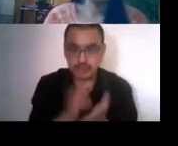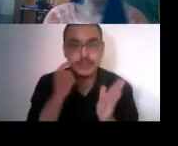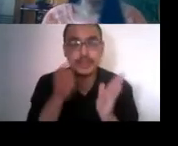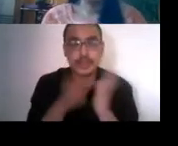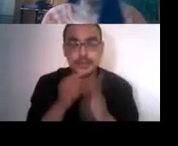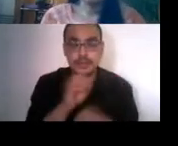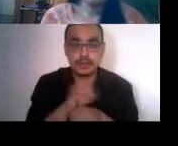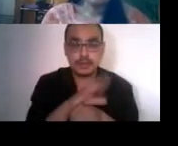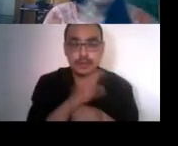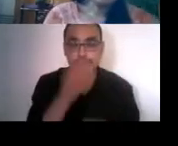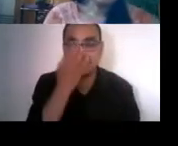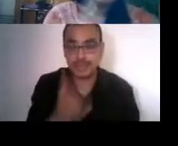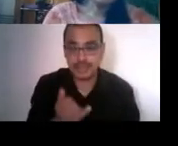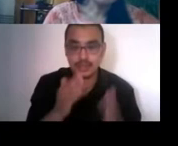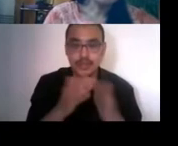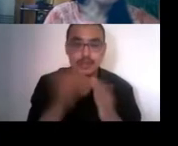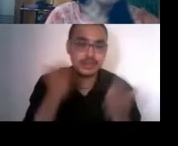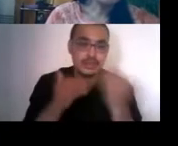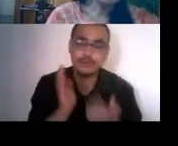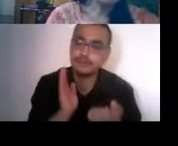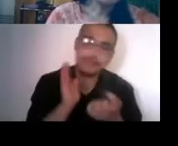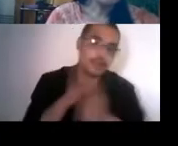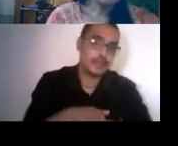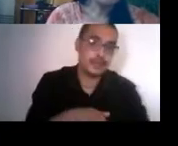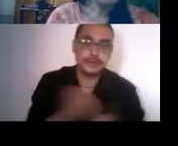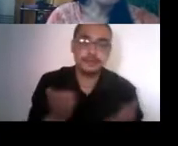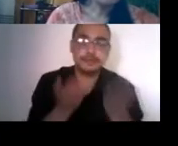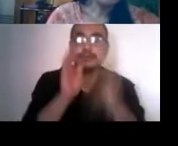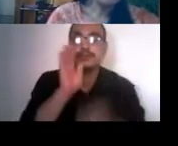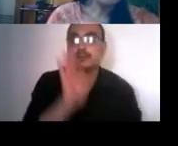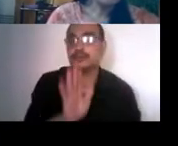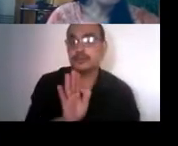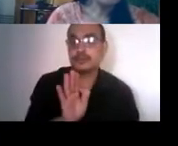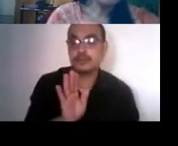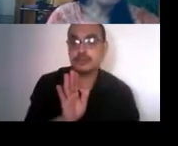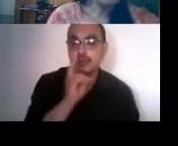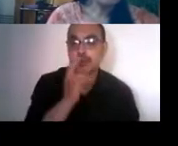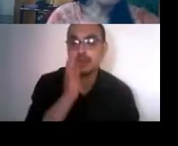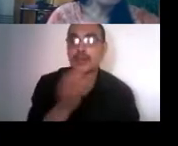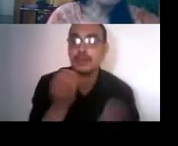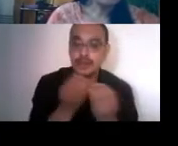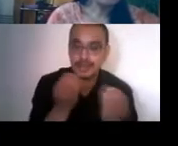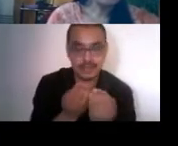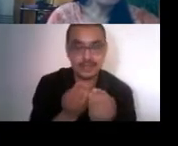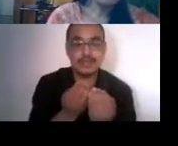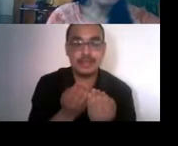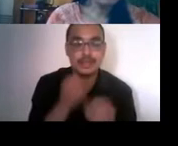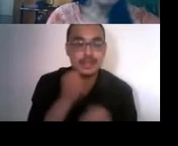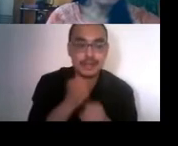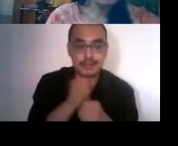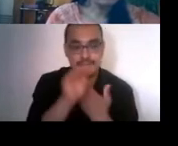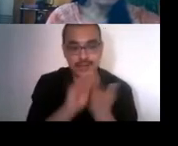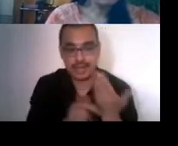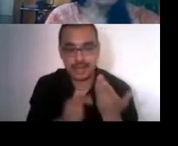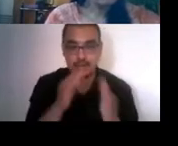कोभिडको कारणले गर्दा घरेलु हिंसामा अत्याधिक वृद्धि भइरहेको छ होइन त्यसले गर्दाखेरि हाम्रो कार्यशैलीलाई हामीले घर